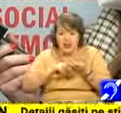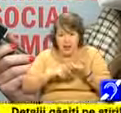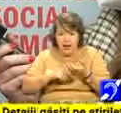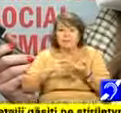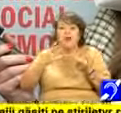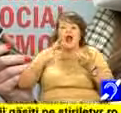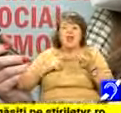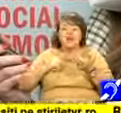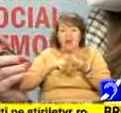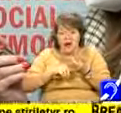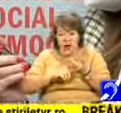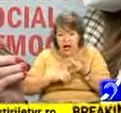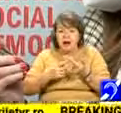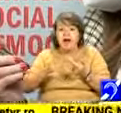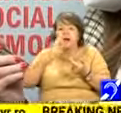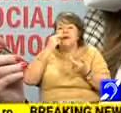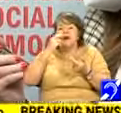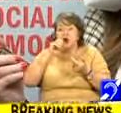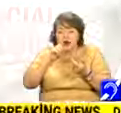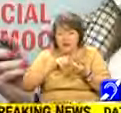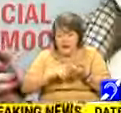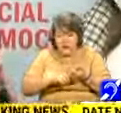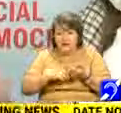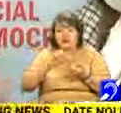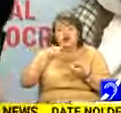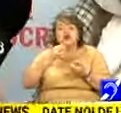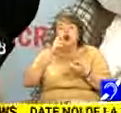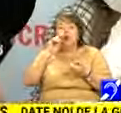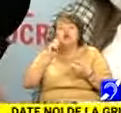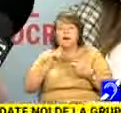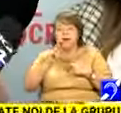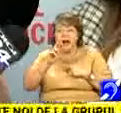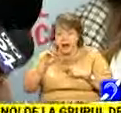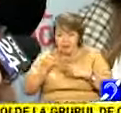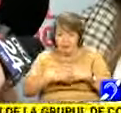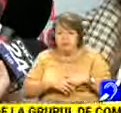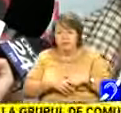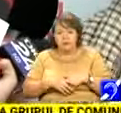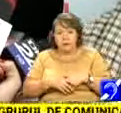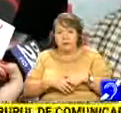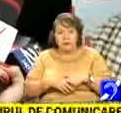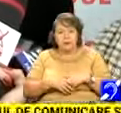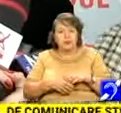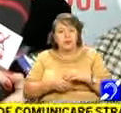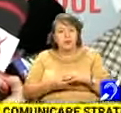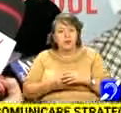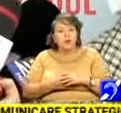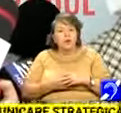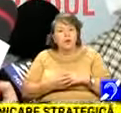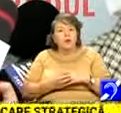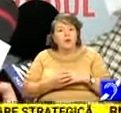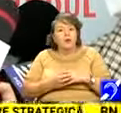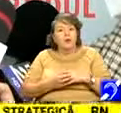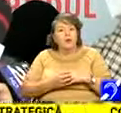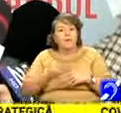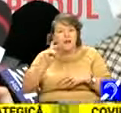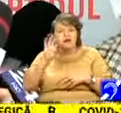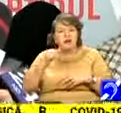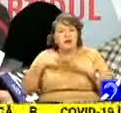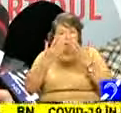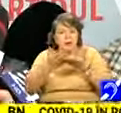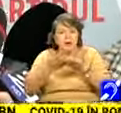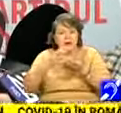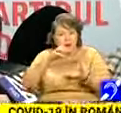PSD, PNL, minorități și UDMR. Partidul Social-Democrat ar putea să cedeze atât funcția de premier cât și pe cea